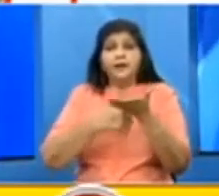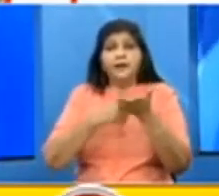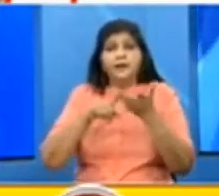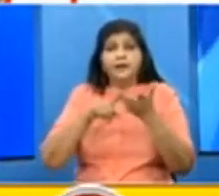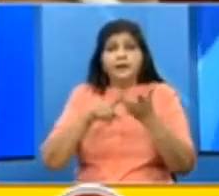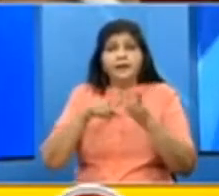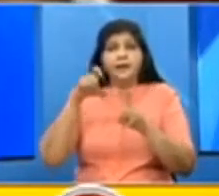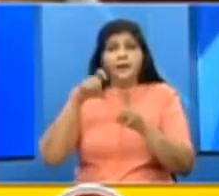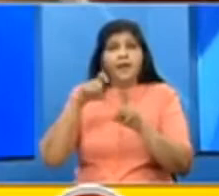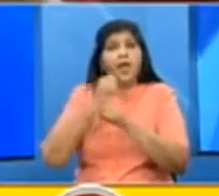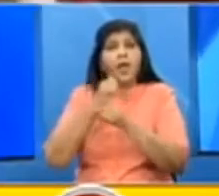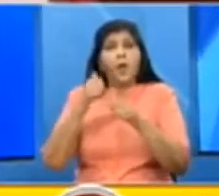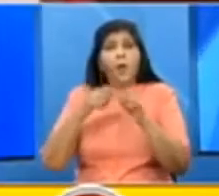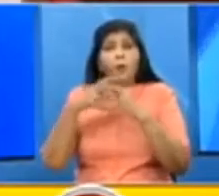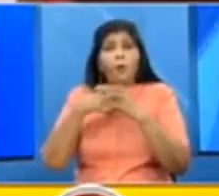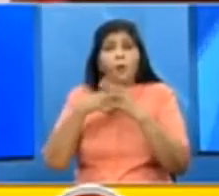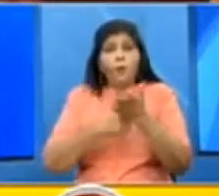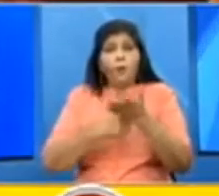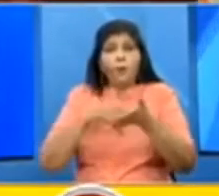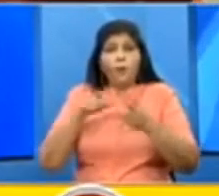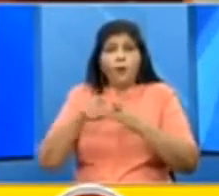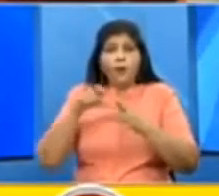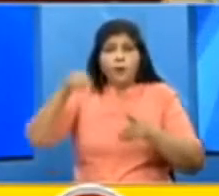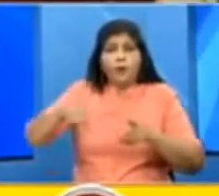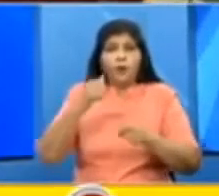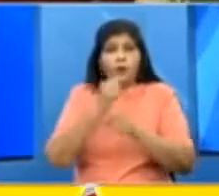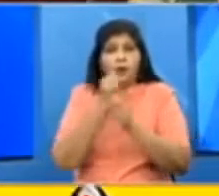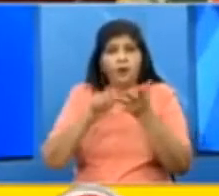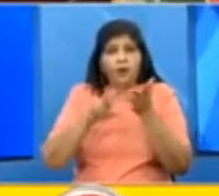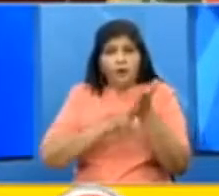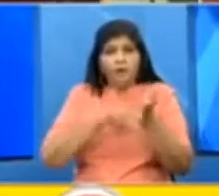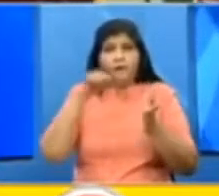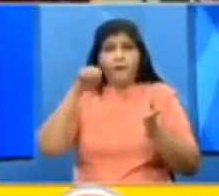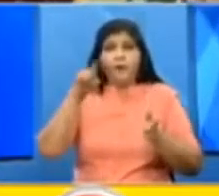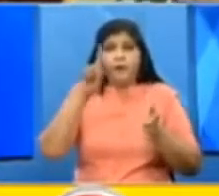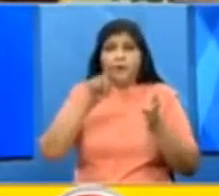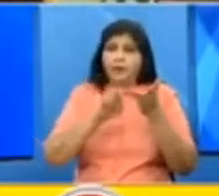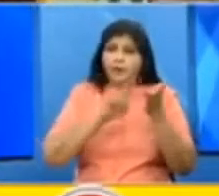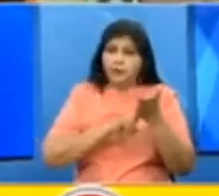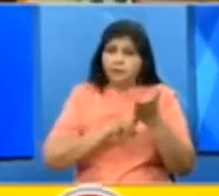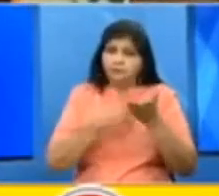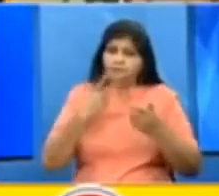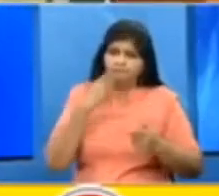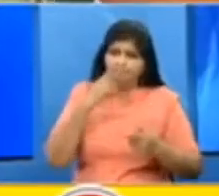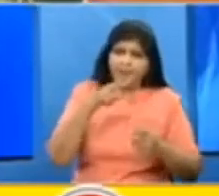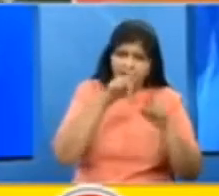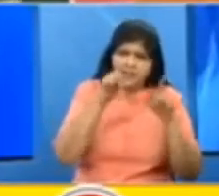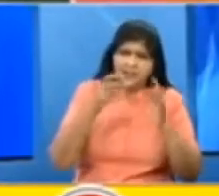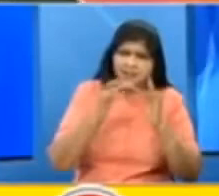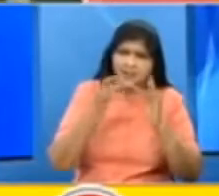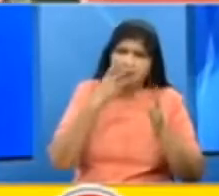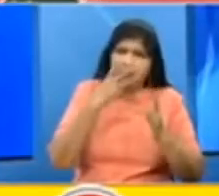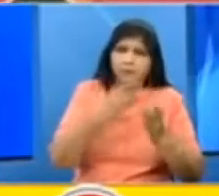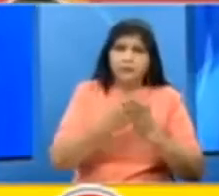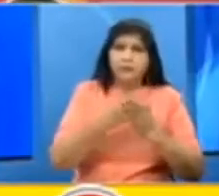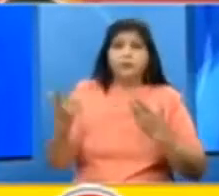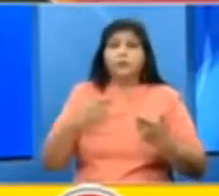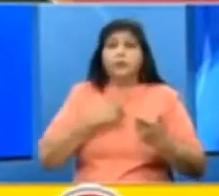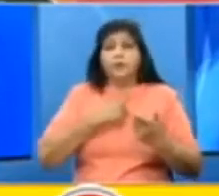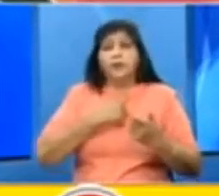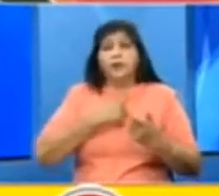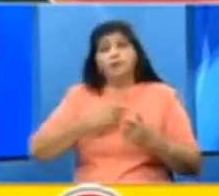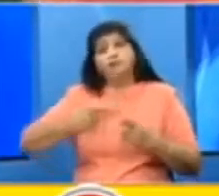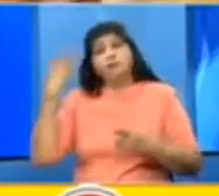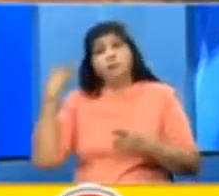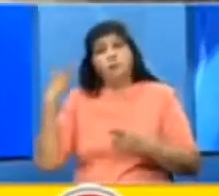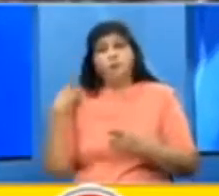www.gallantryawards.gov.in। आप उसको जरूर विजिट करें। वहां आपको हमारे वीर पराक्रमी योद्धाओं के बारे में,